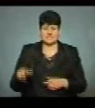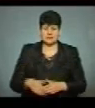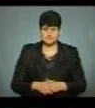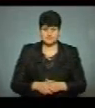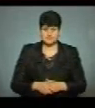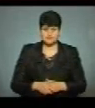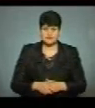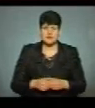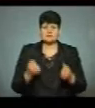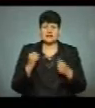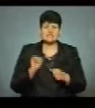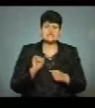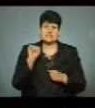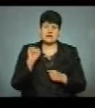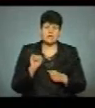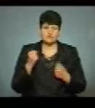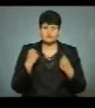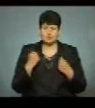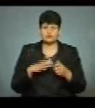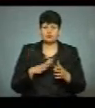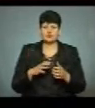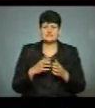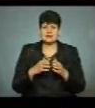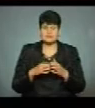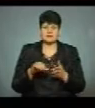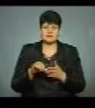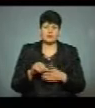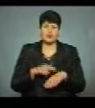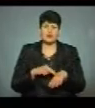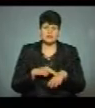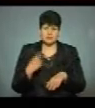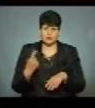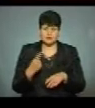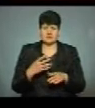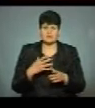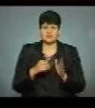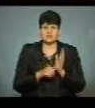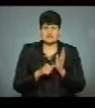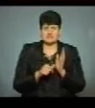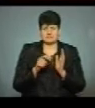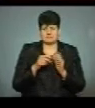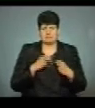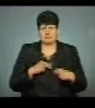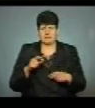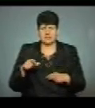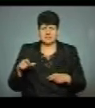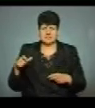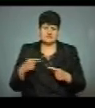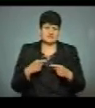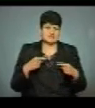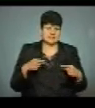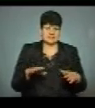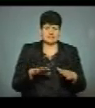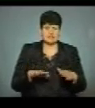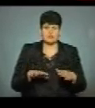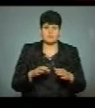гірського спорту відбулося серед працівників поліції області. За перемогу боролися 60 співробітників різних структурних та територіальних підрозділів